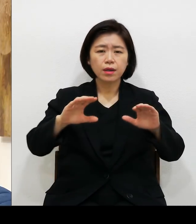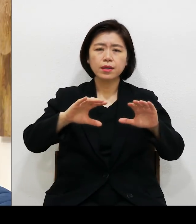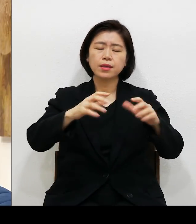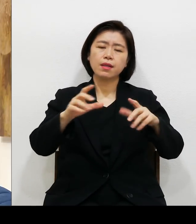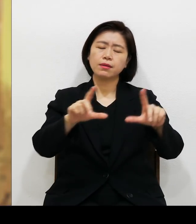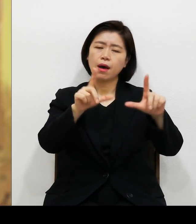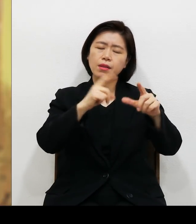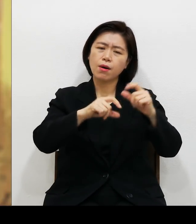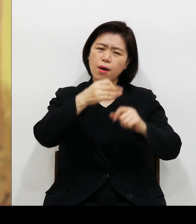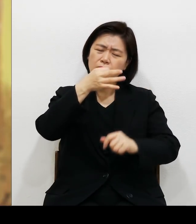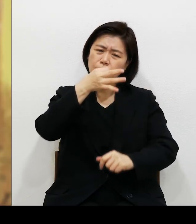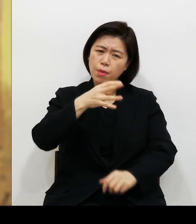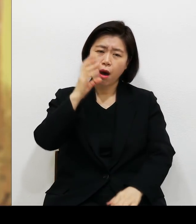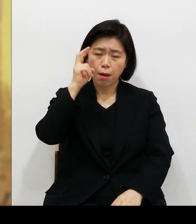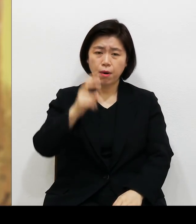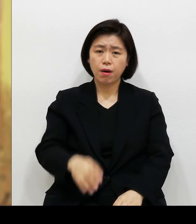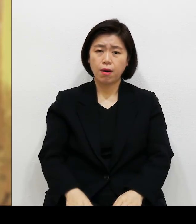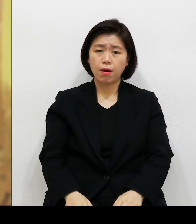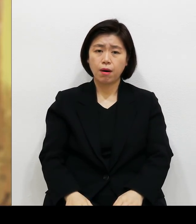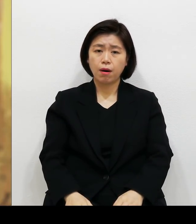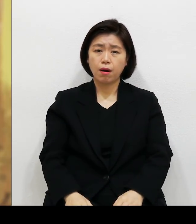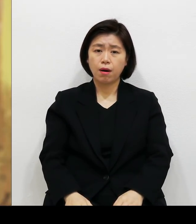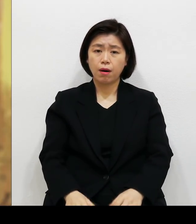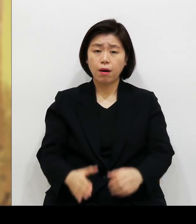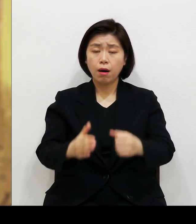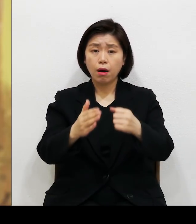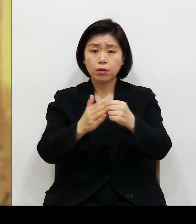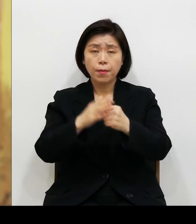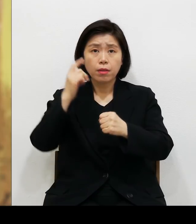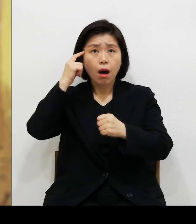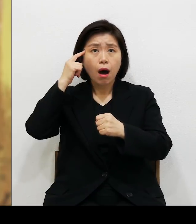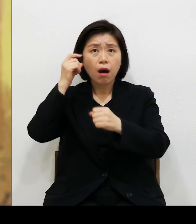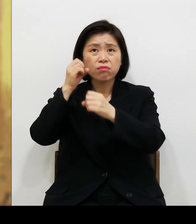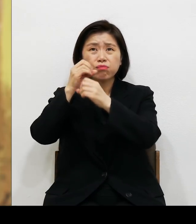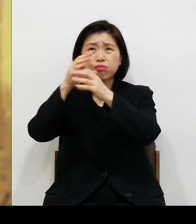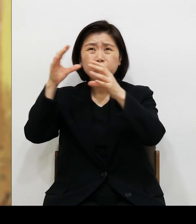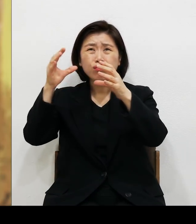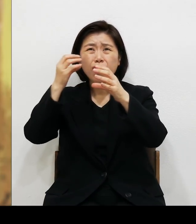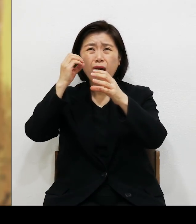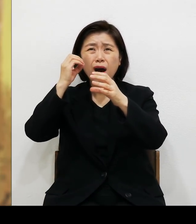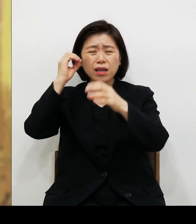드니까 사람이 막 이상한 상상을 하는 거예요. 어떤 상상을 하냐면 예.